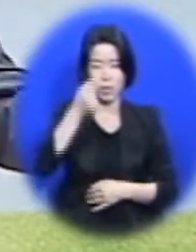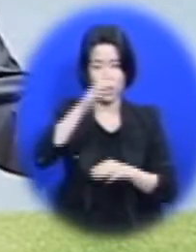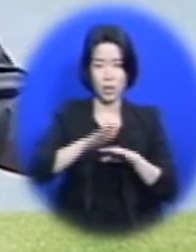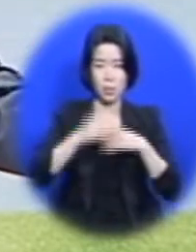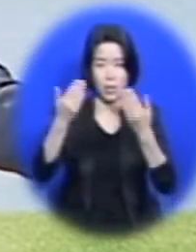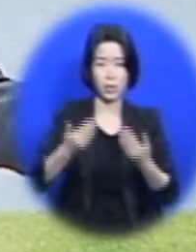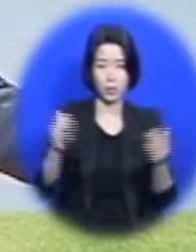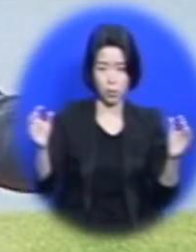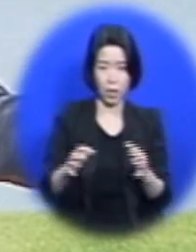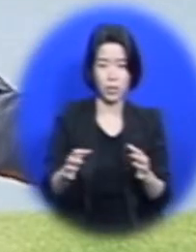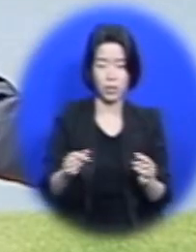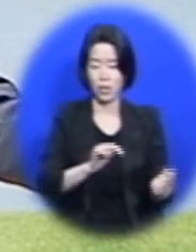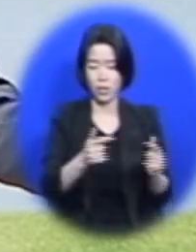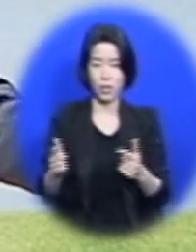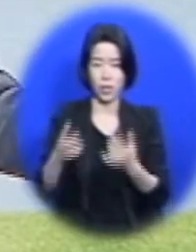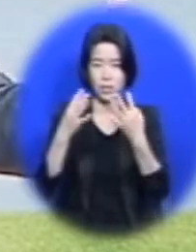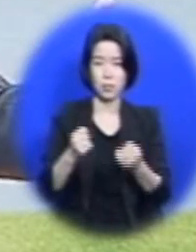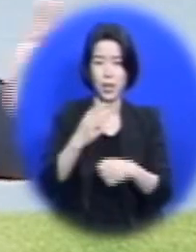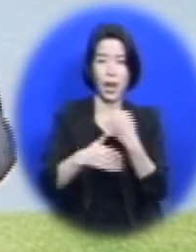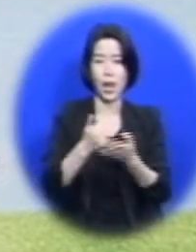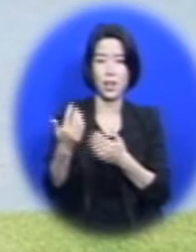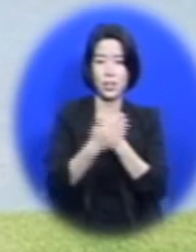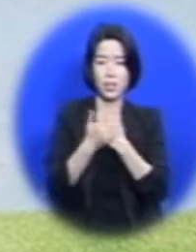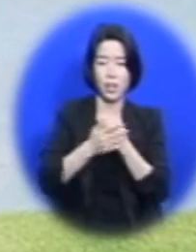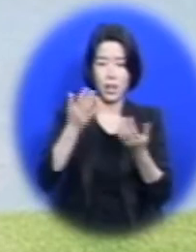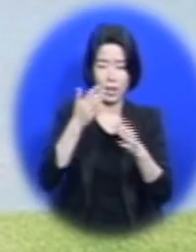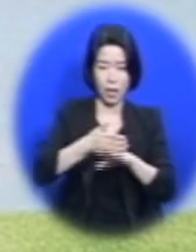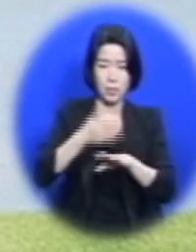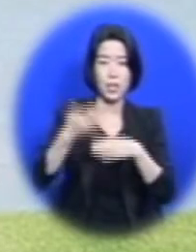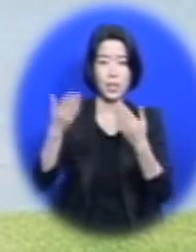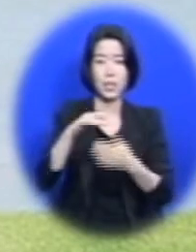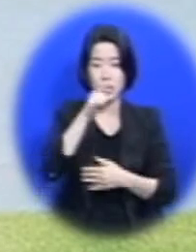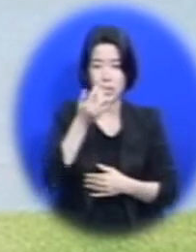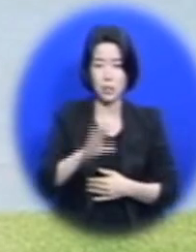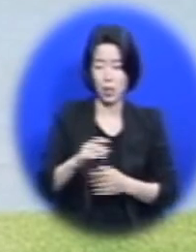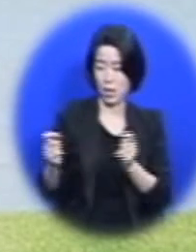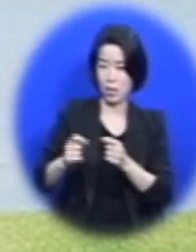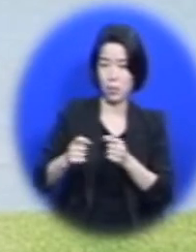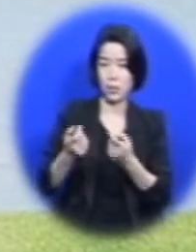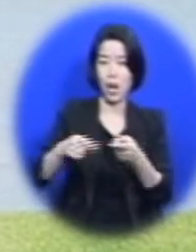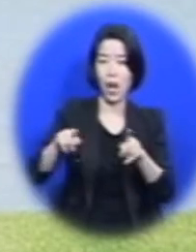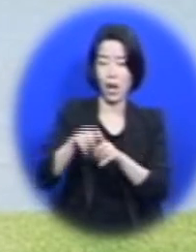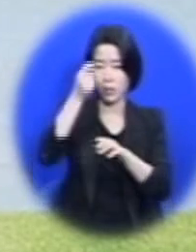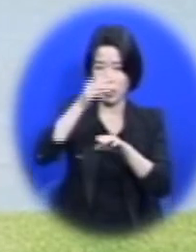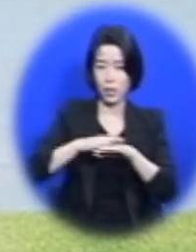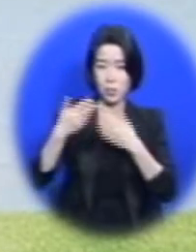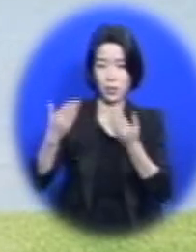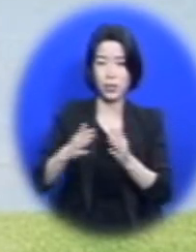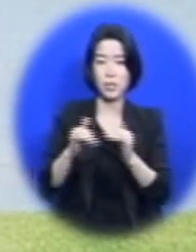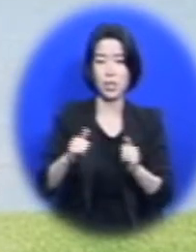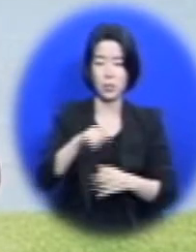모여서 여러 가지 많은 하나님의 은혜에 감사가 있지만 옆에서 함께 예배 드리는